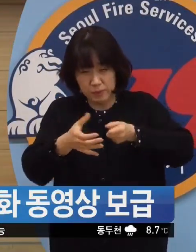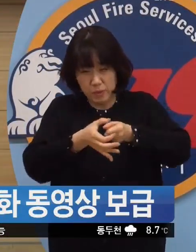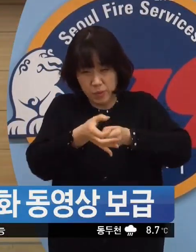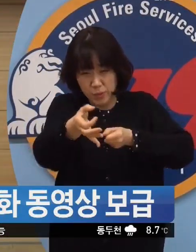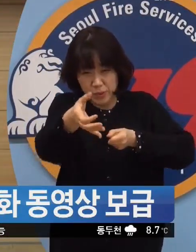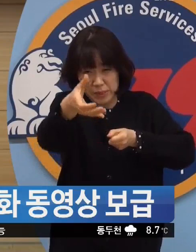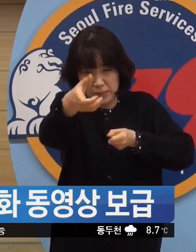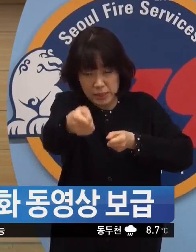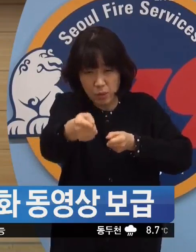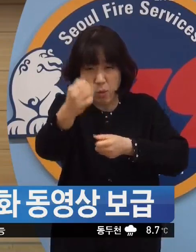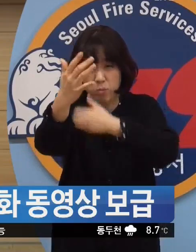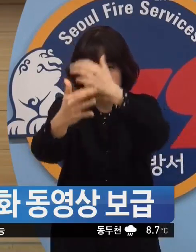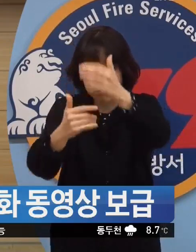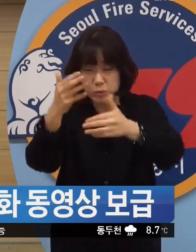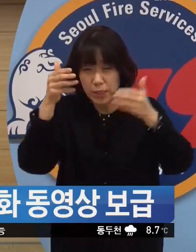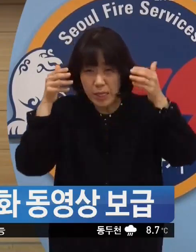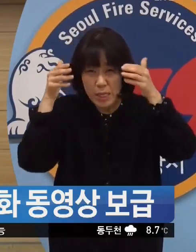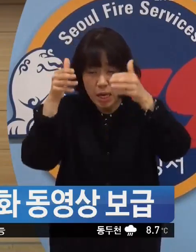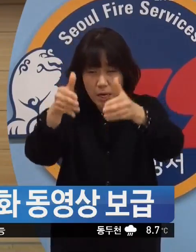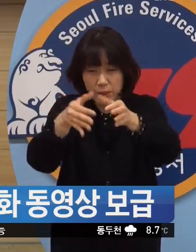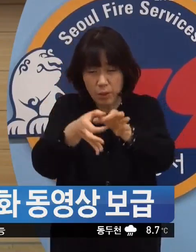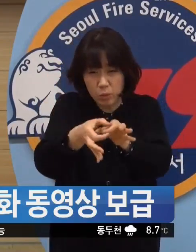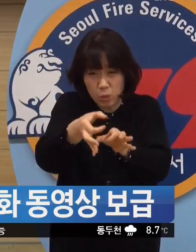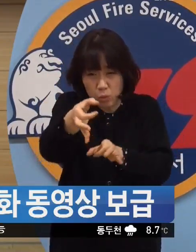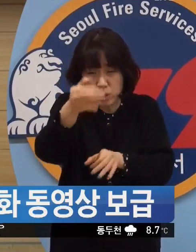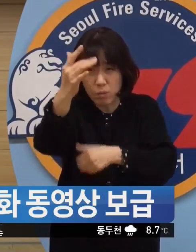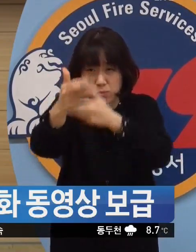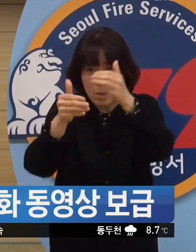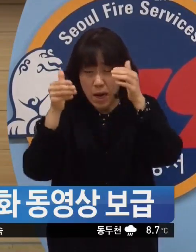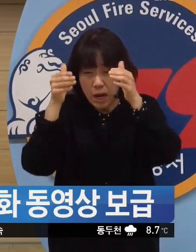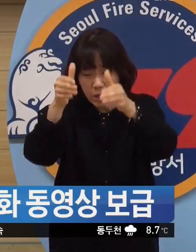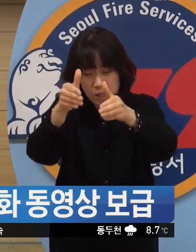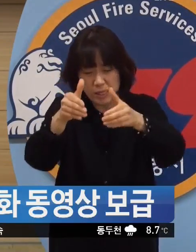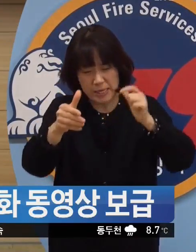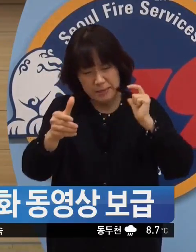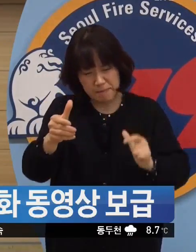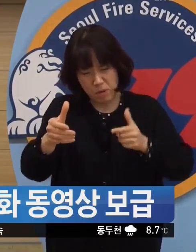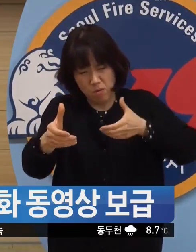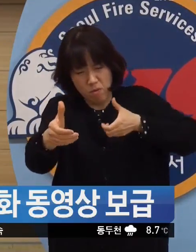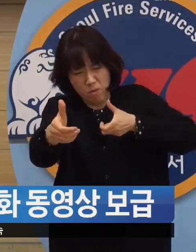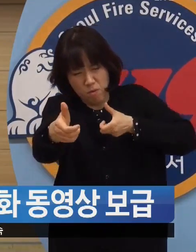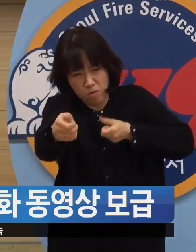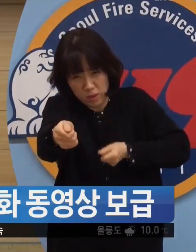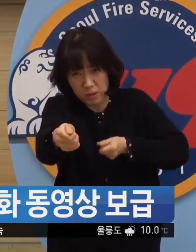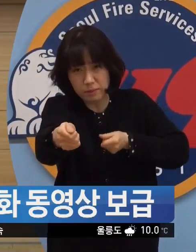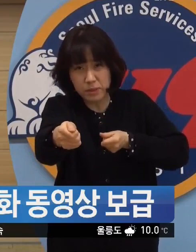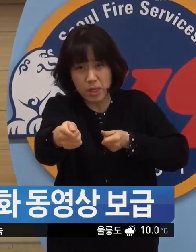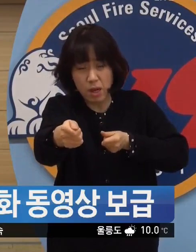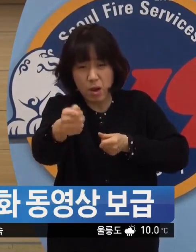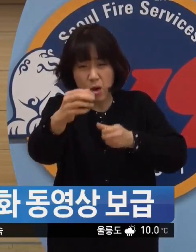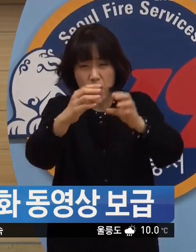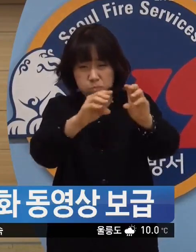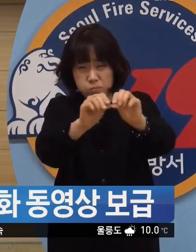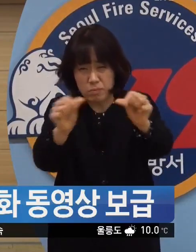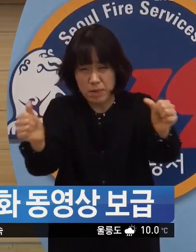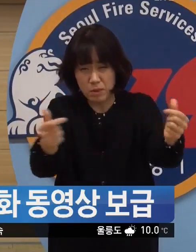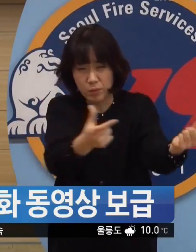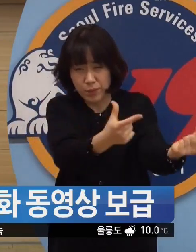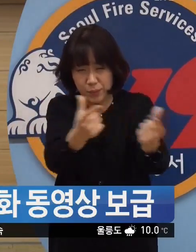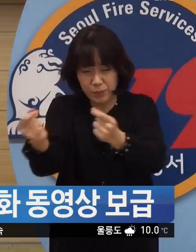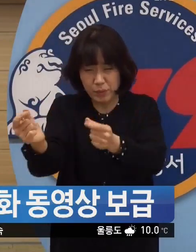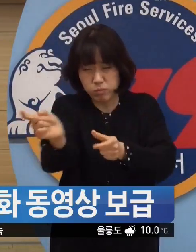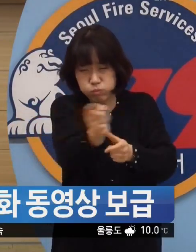소화기 사용법과 심폐소생술, 119 신고 요령 등을 모두 수화로 제작했습니다. 수화 교육 동영상은